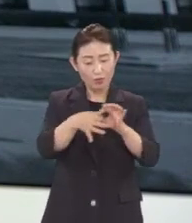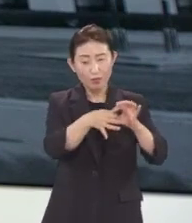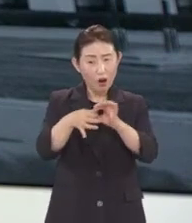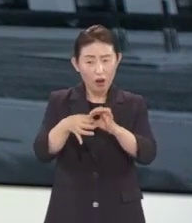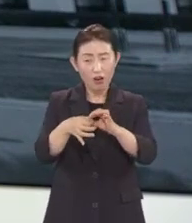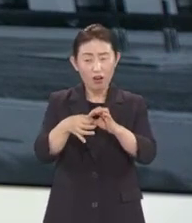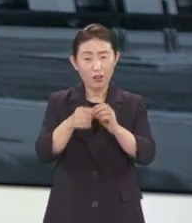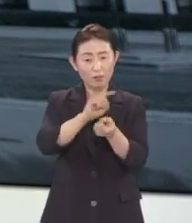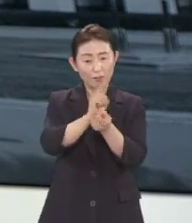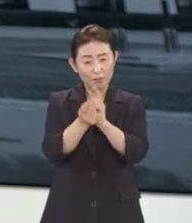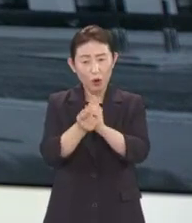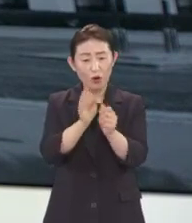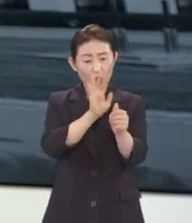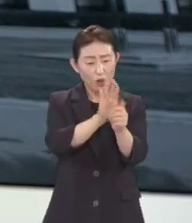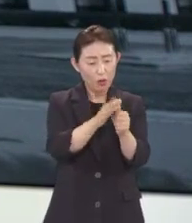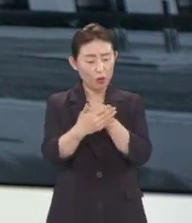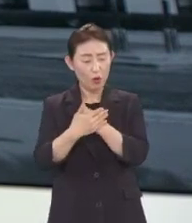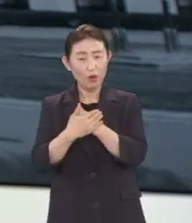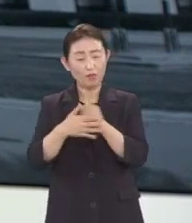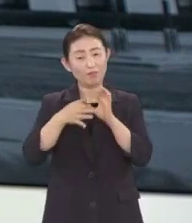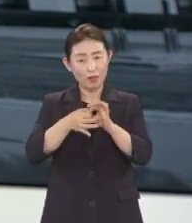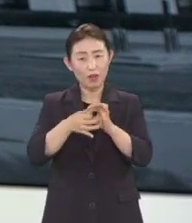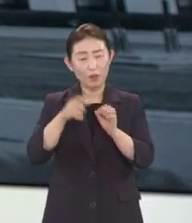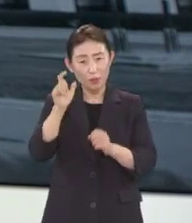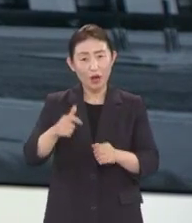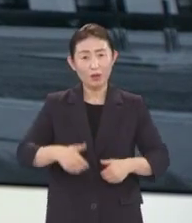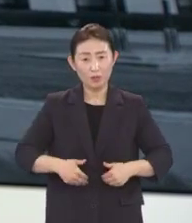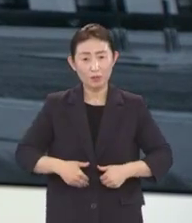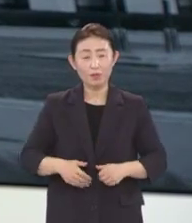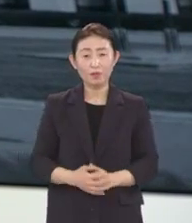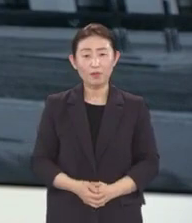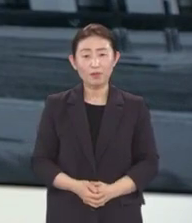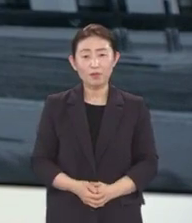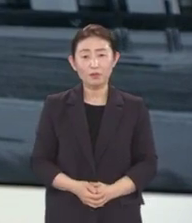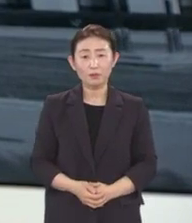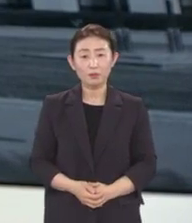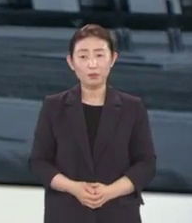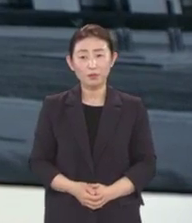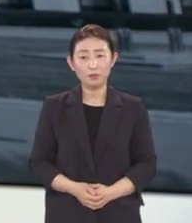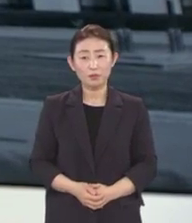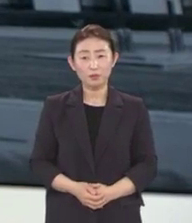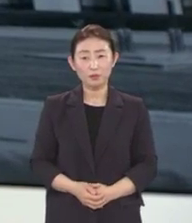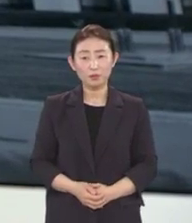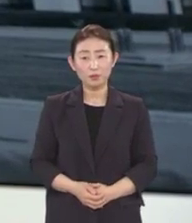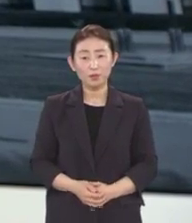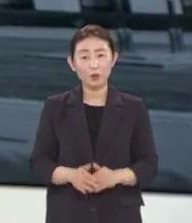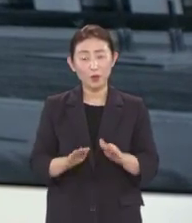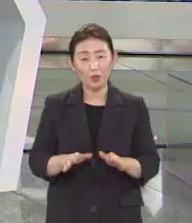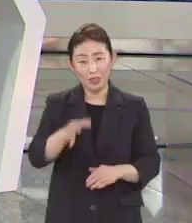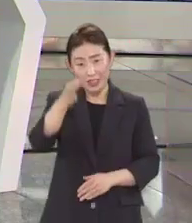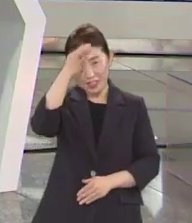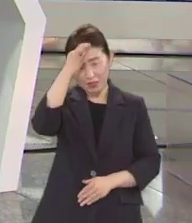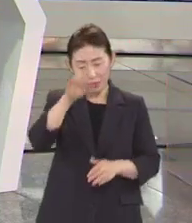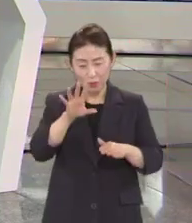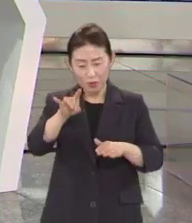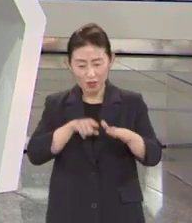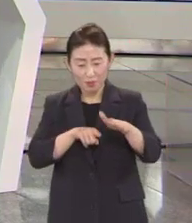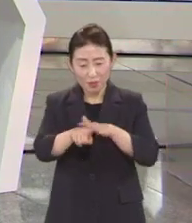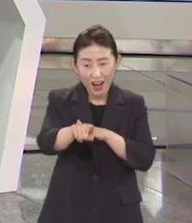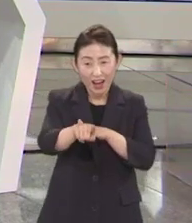특구 간의 전략적인 협업이 필요하다고 말씀드릴 수 있을 것 같습니다. 네. 원장님 통해서 이제 기술 패권 시대